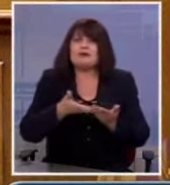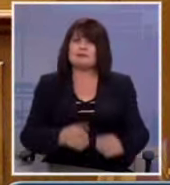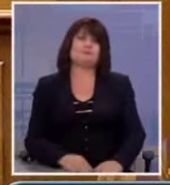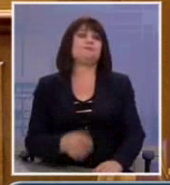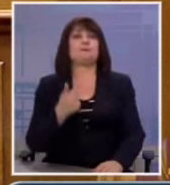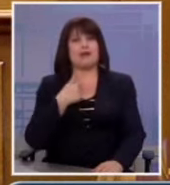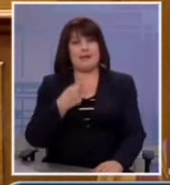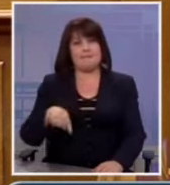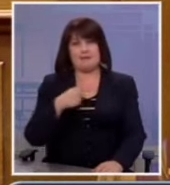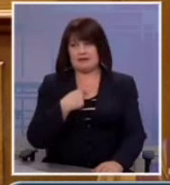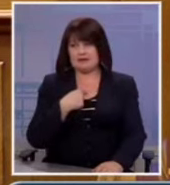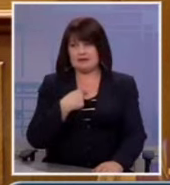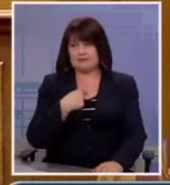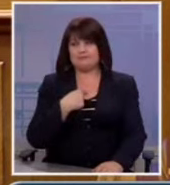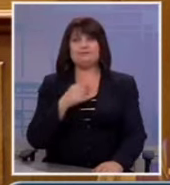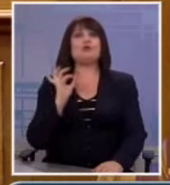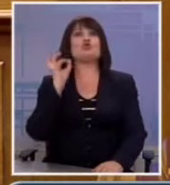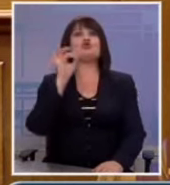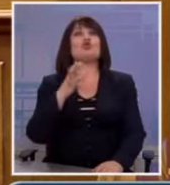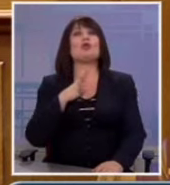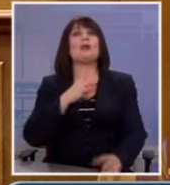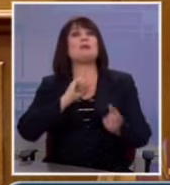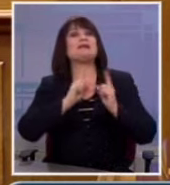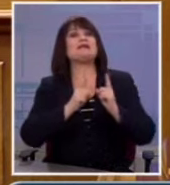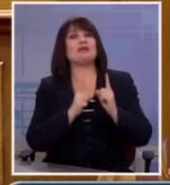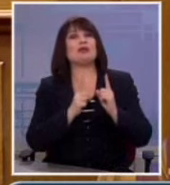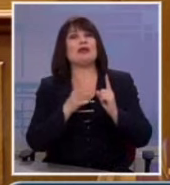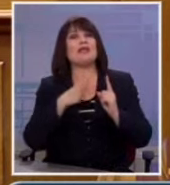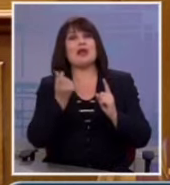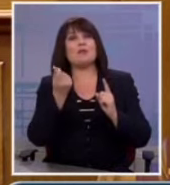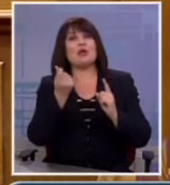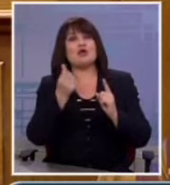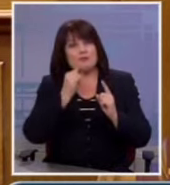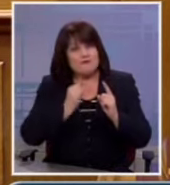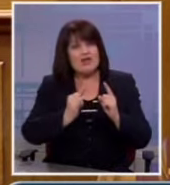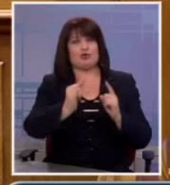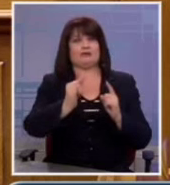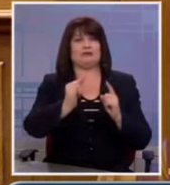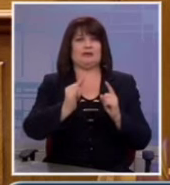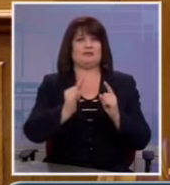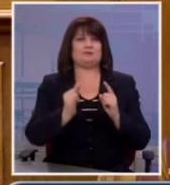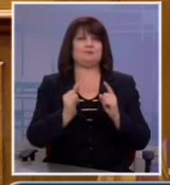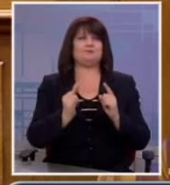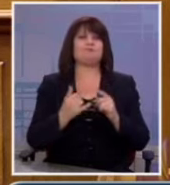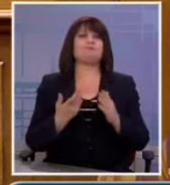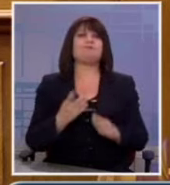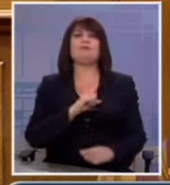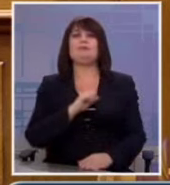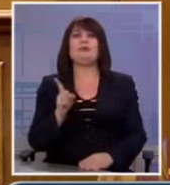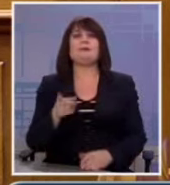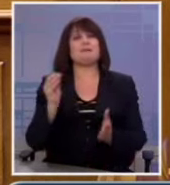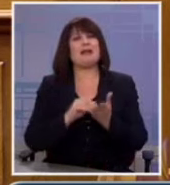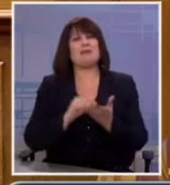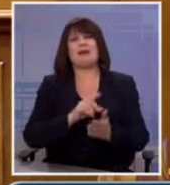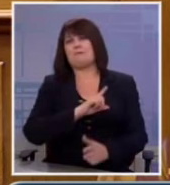Εμείς, κυρίες και κύριοι, επιδιώκουμε μια συμφωνία η οποία θέλουμε να είναι οικονομικά βιώσιμη και να μην ενέχει για άλλη μια